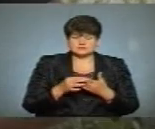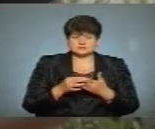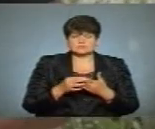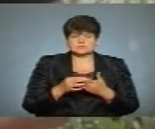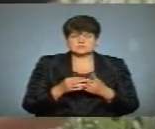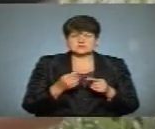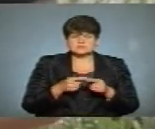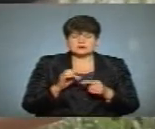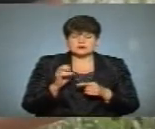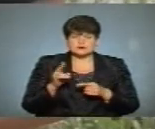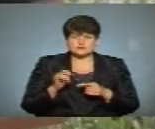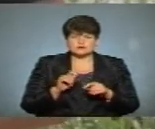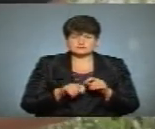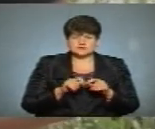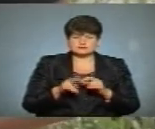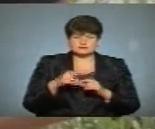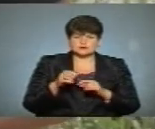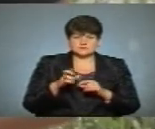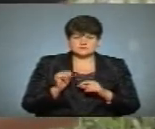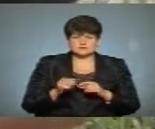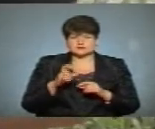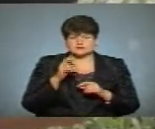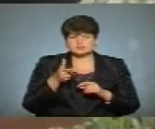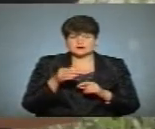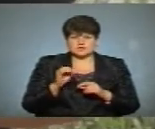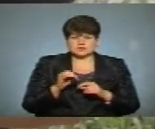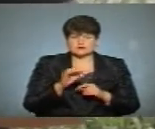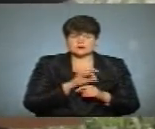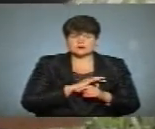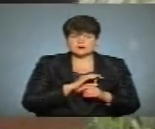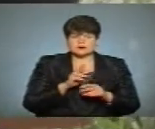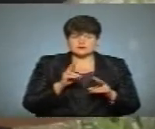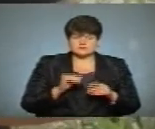Це екоінспекція, це ДАБІ, це Держгеокадастр з приводу користування